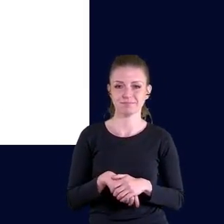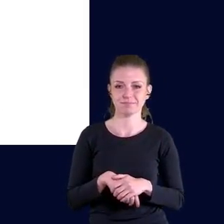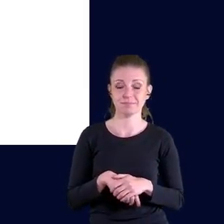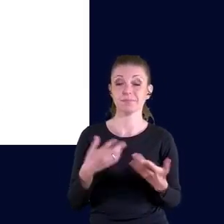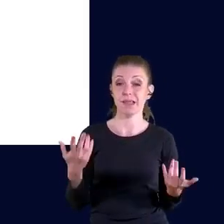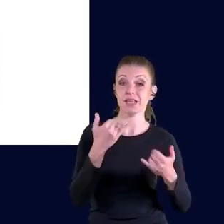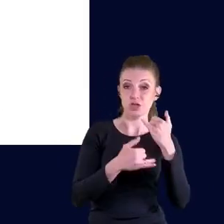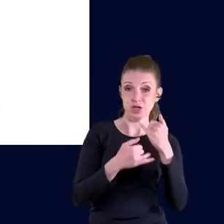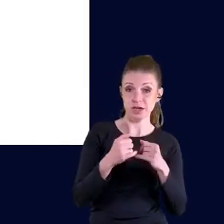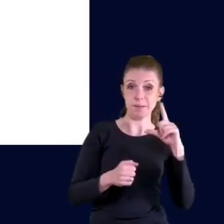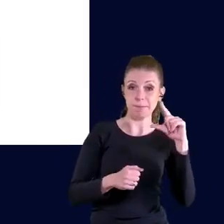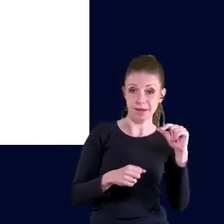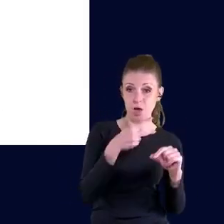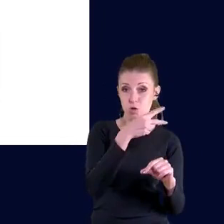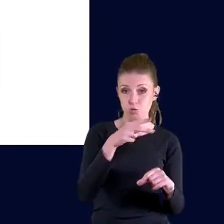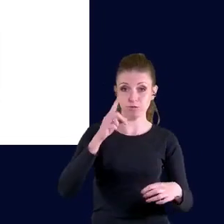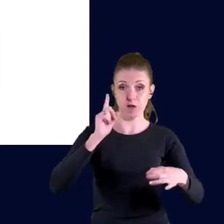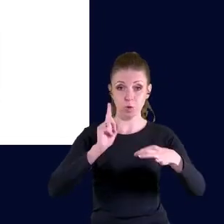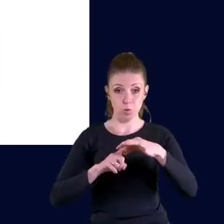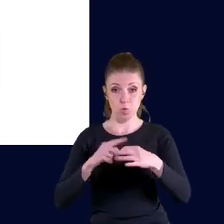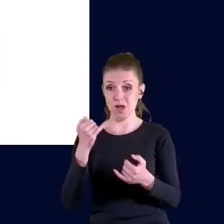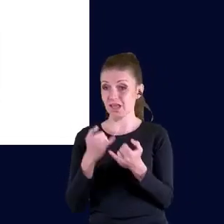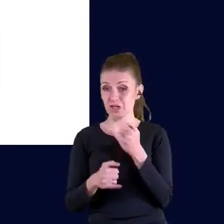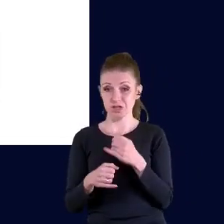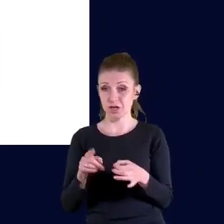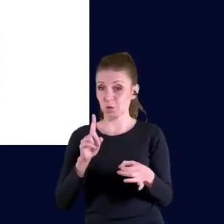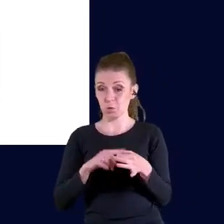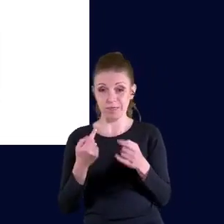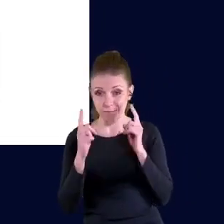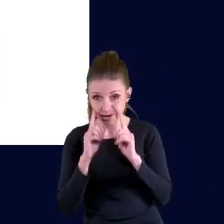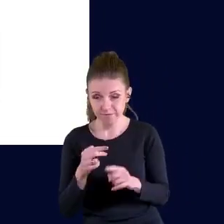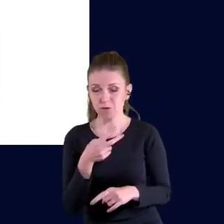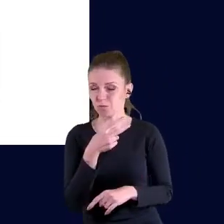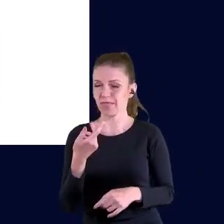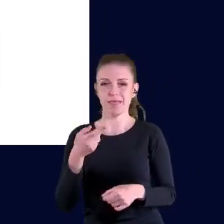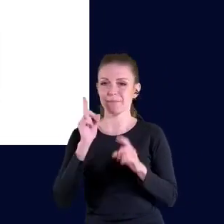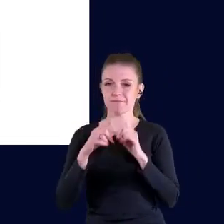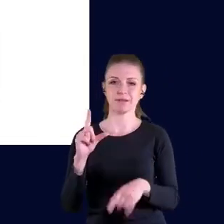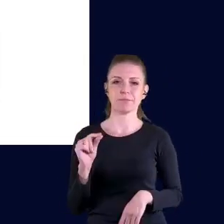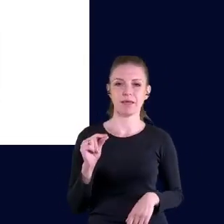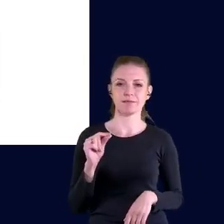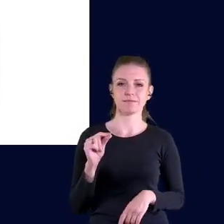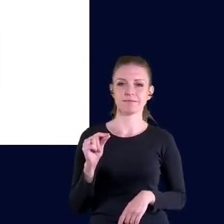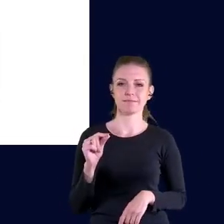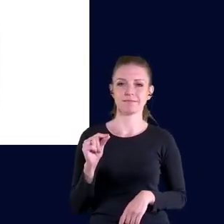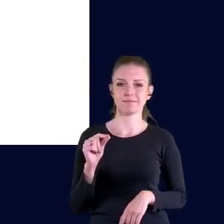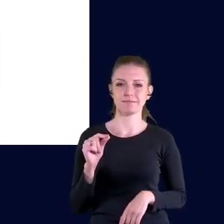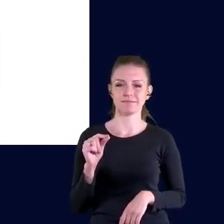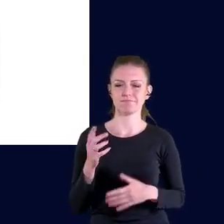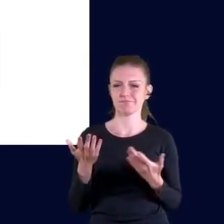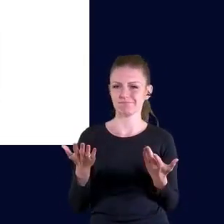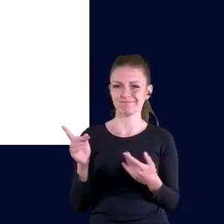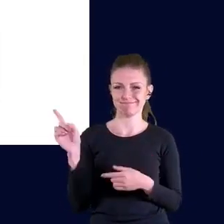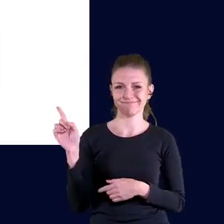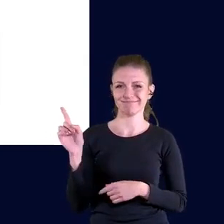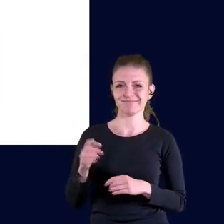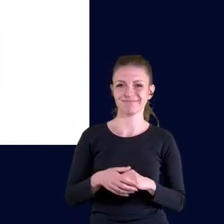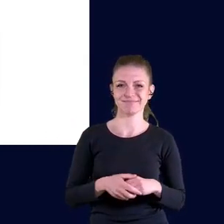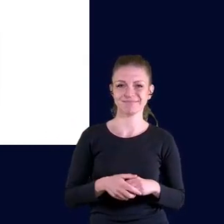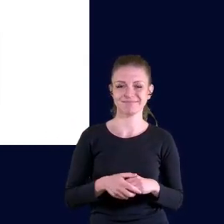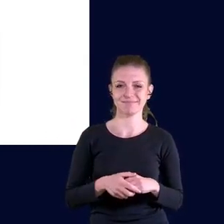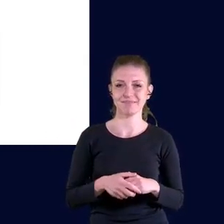jeżeli Potoku i Jerzy To nieprawda że pół To nieprawda że b tak także tutaj